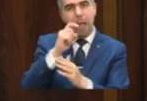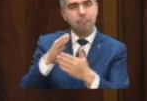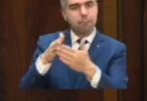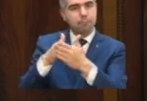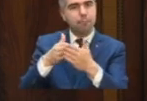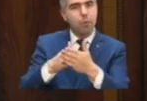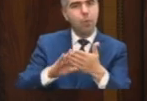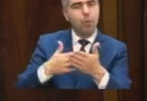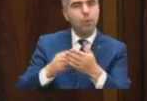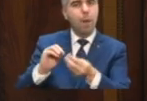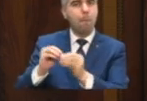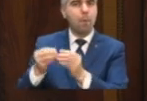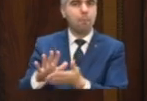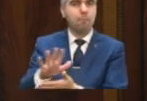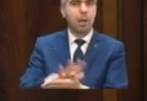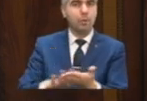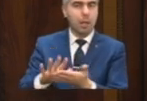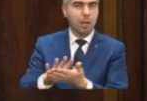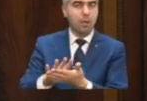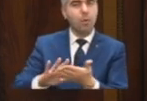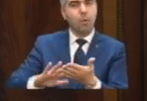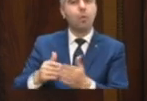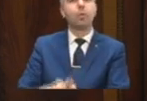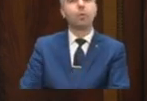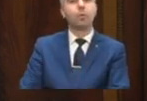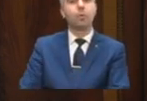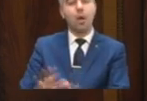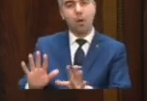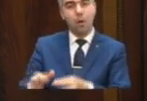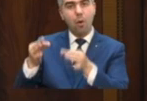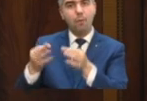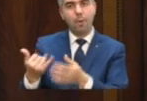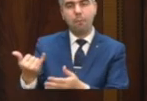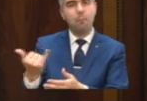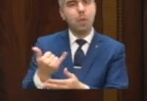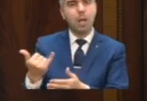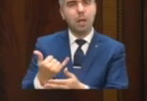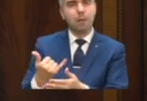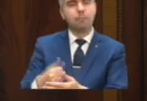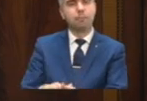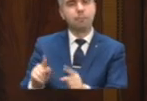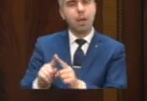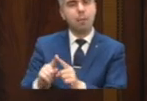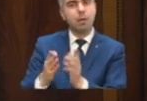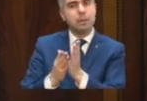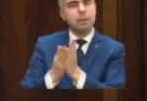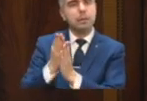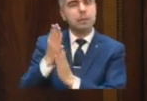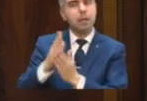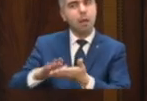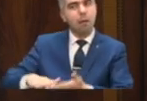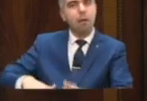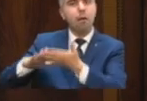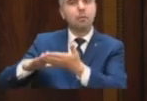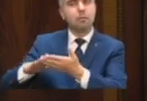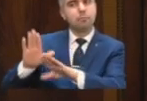الحادة التي يعاني منها، ويساهم في خطة الإنعاش الاقتصادي التي دعا إليها جلالة الملك